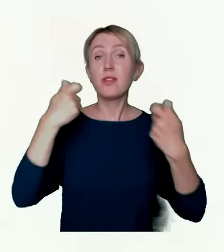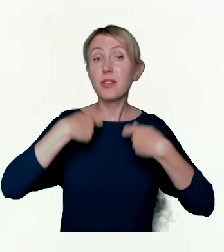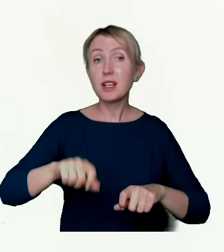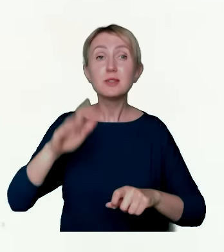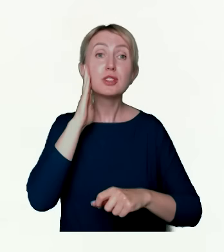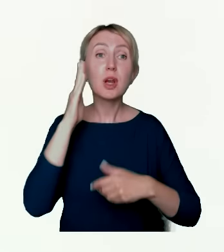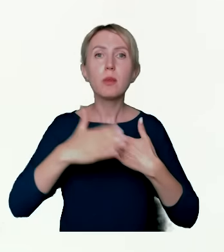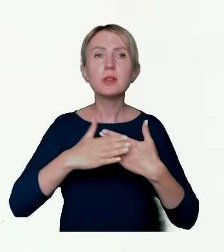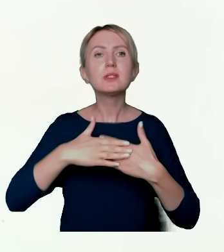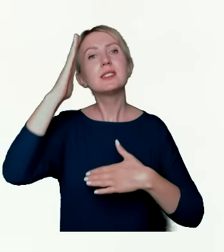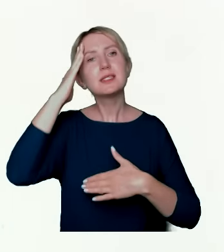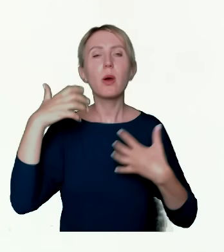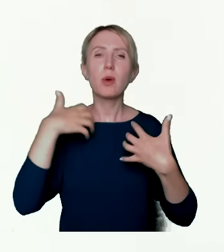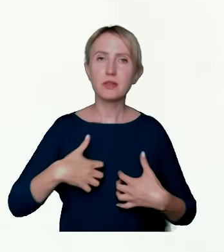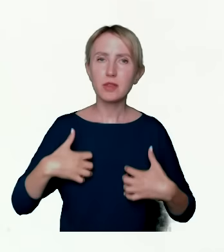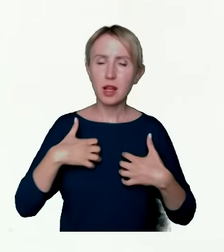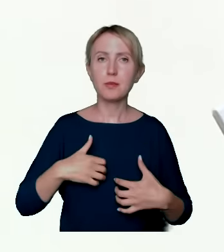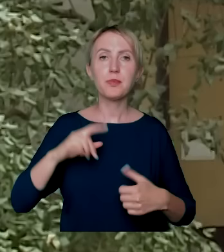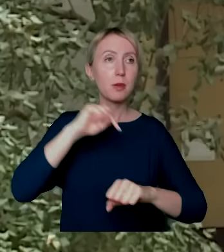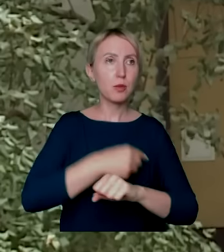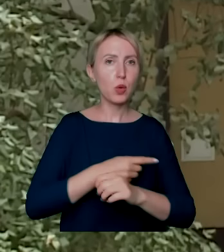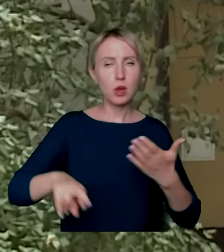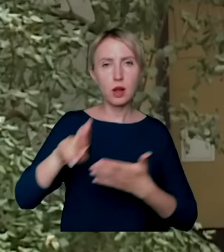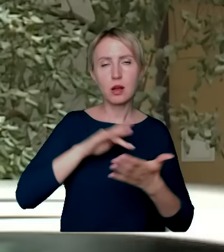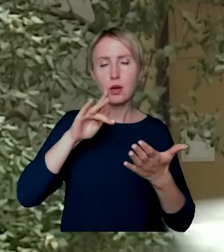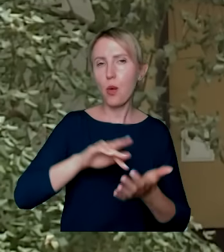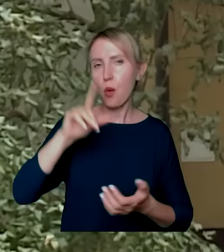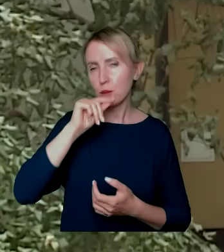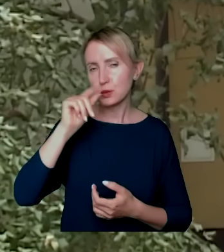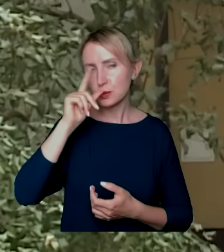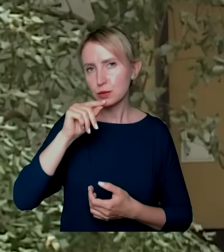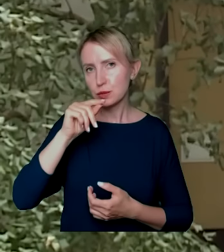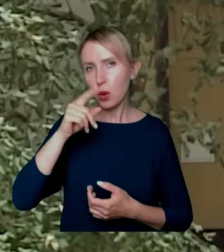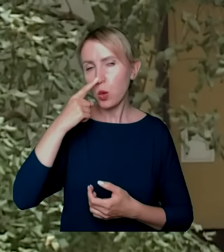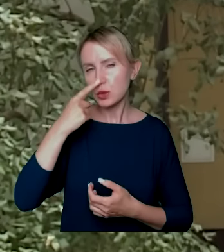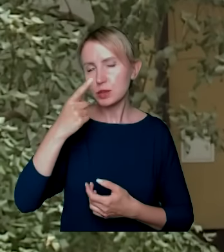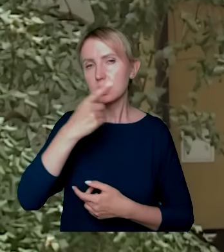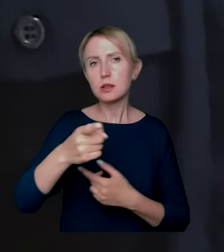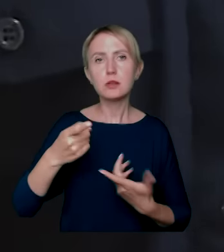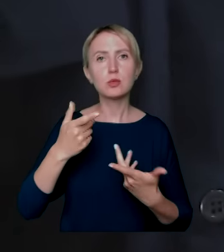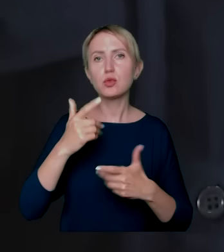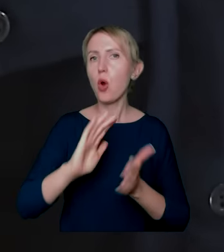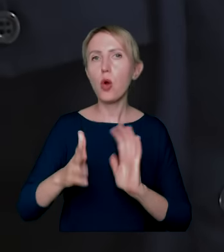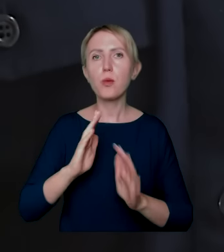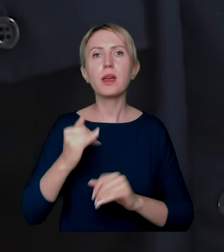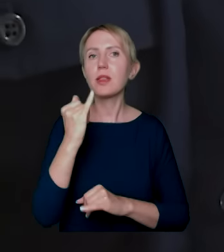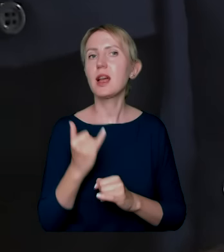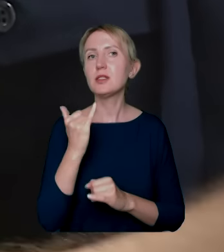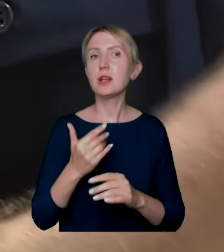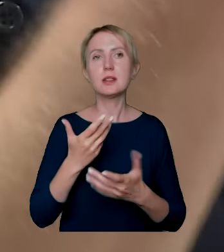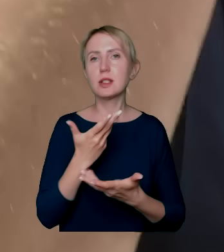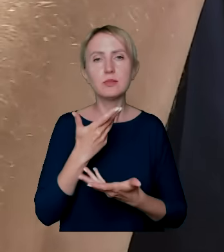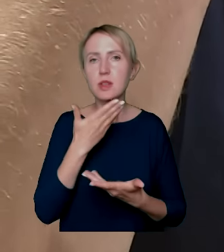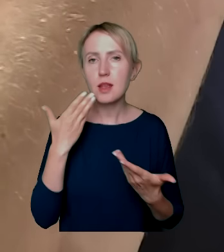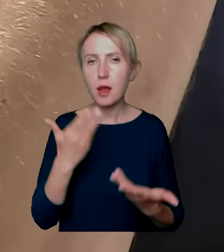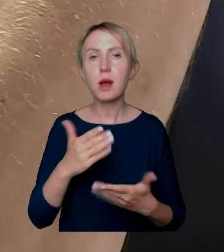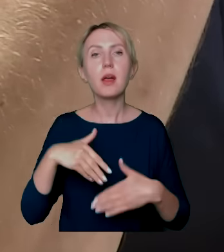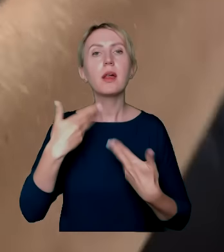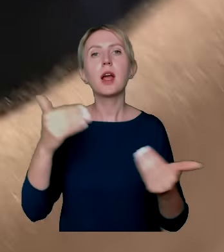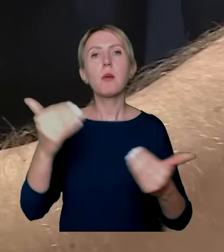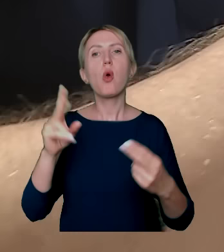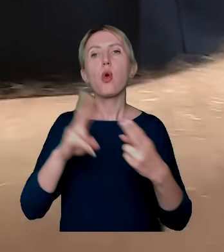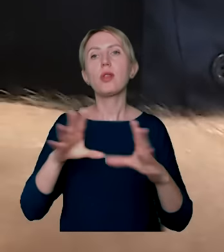znała te zwierzęta. Prokuratura rejonowa w Olsztynie wszczęła śledztwo w kierunku zaniechania sprawowania opieki nad dzieckiem oraz umożliwienie dziewczynce kontaktu z